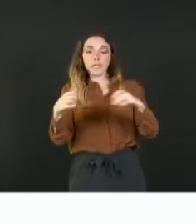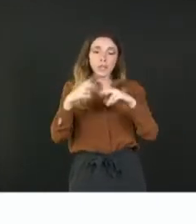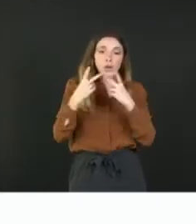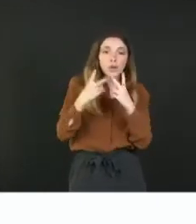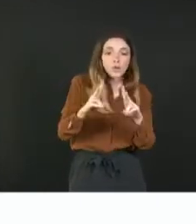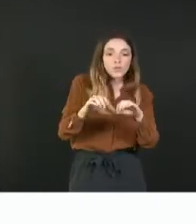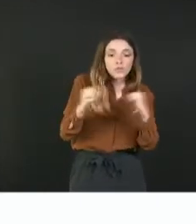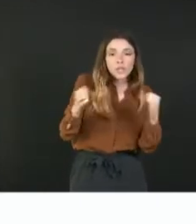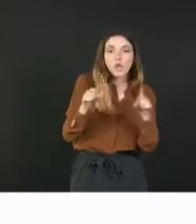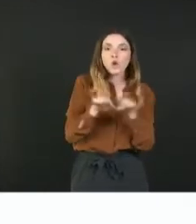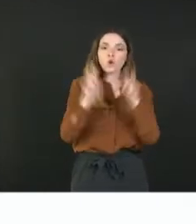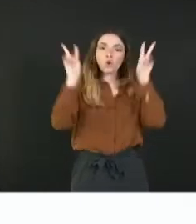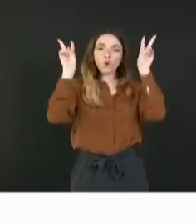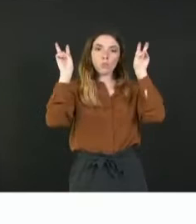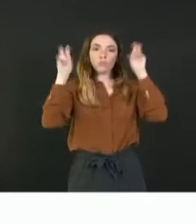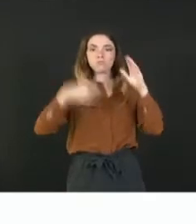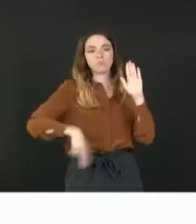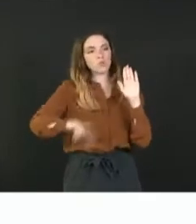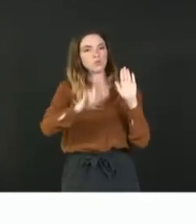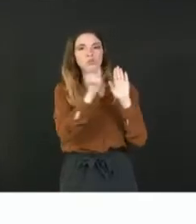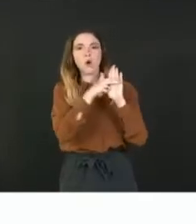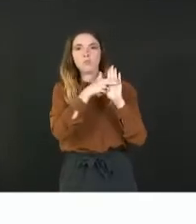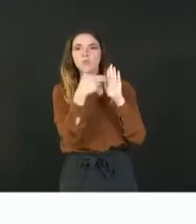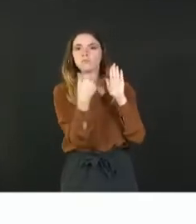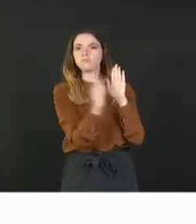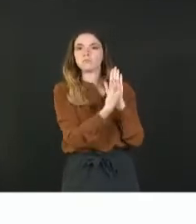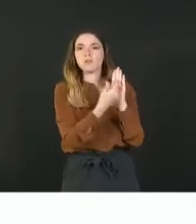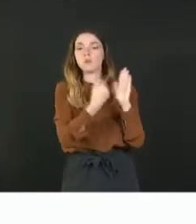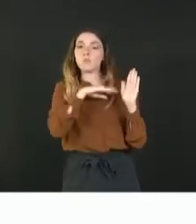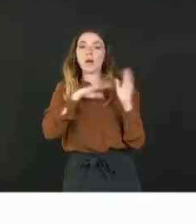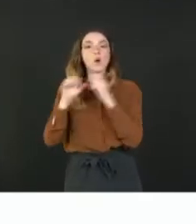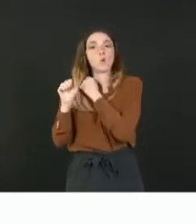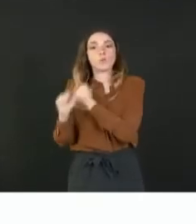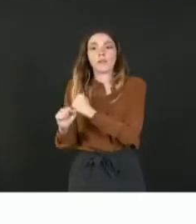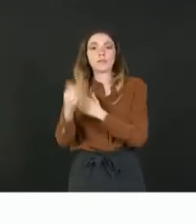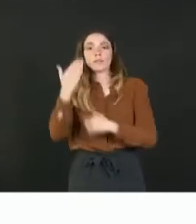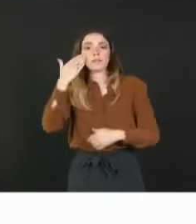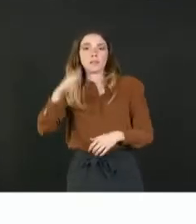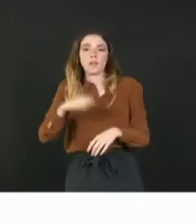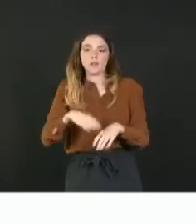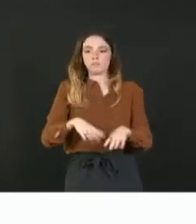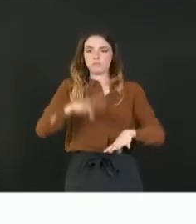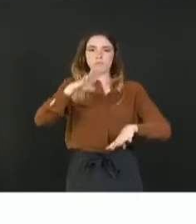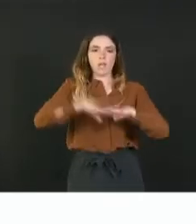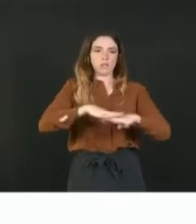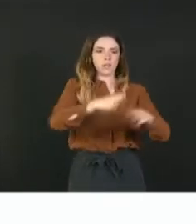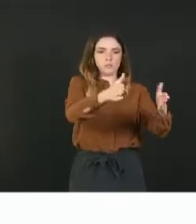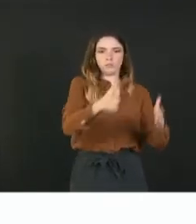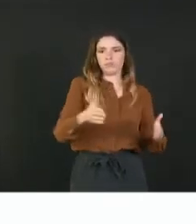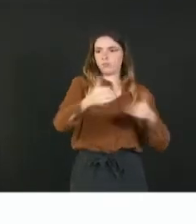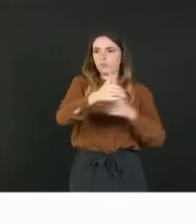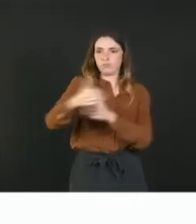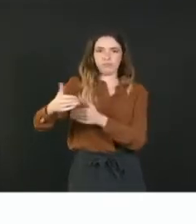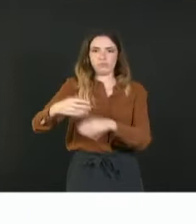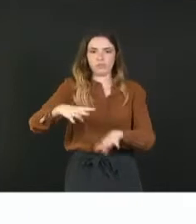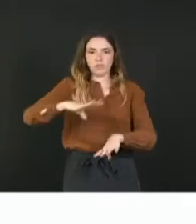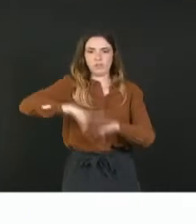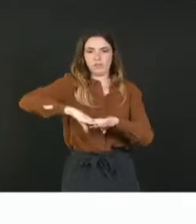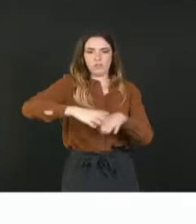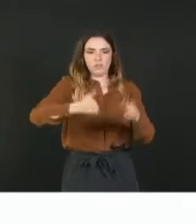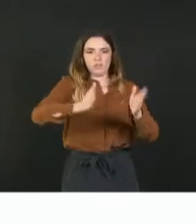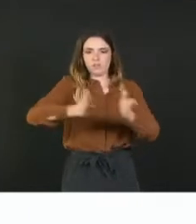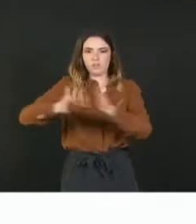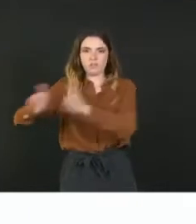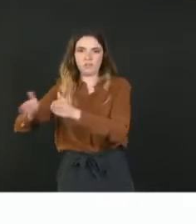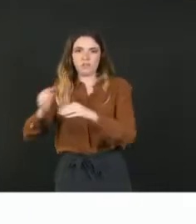fait qu'on est dans beaucoup de contraintes, la fragmentation des paysages, le rapetissement des surfaces en espaces verts,